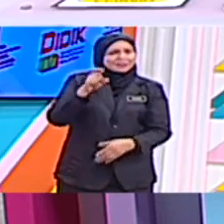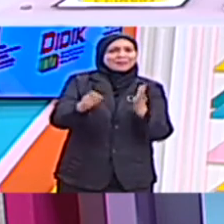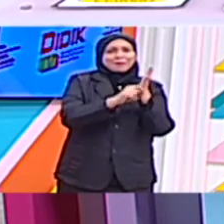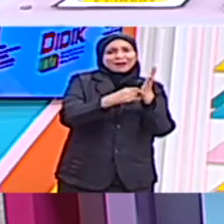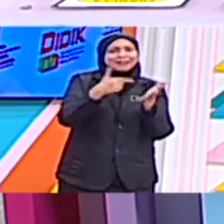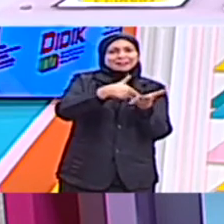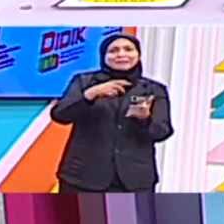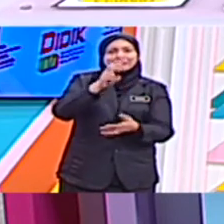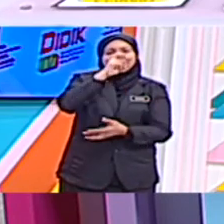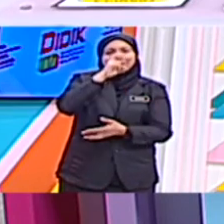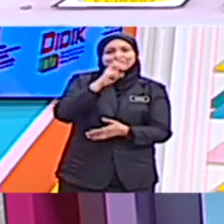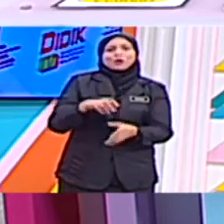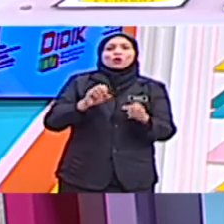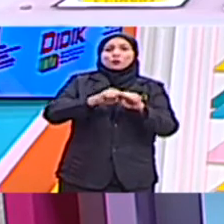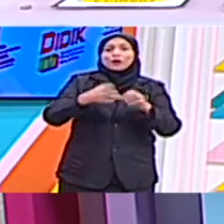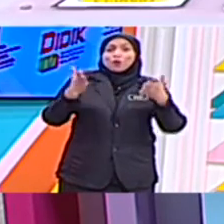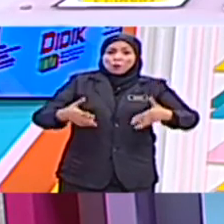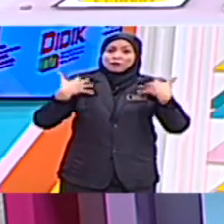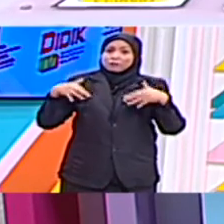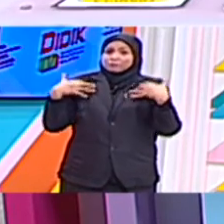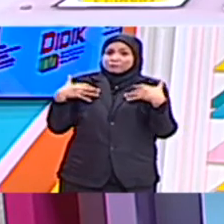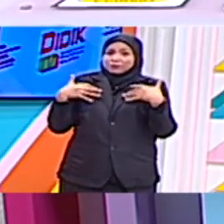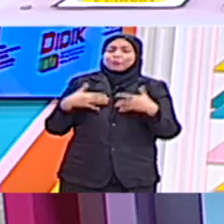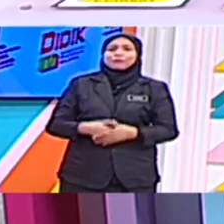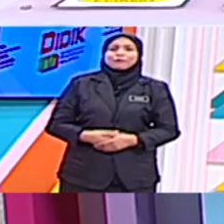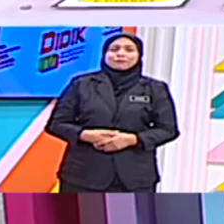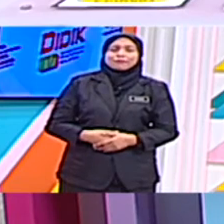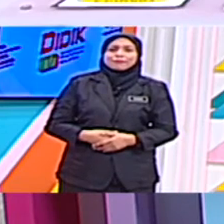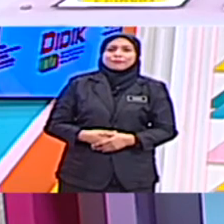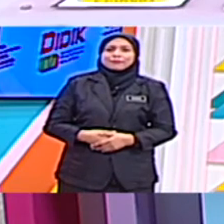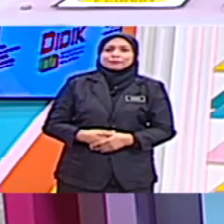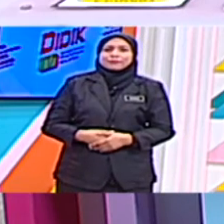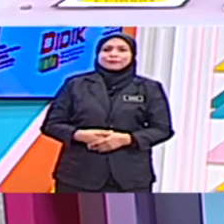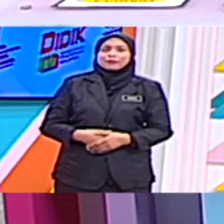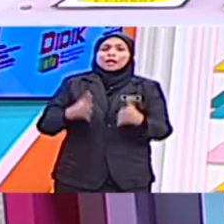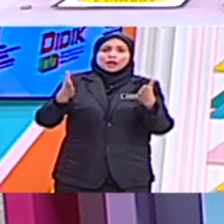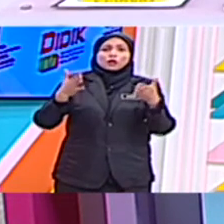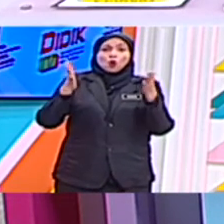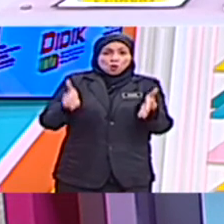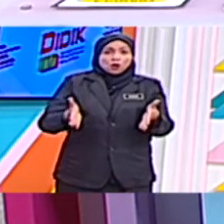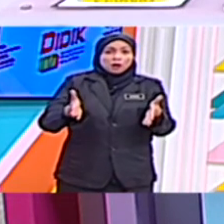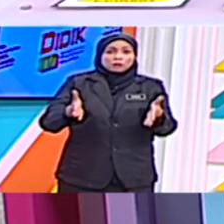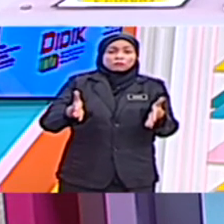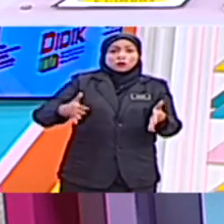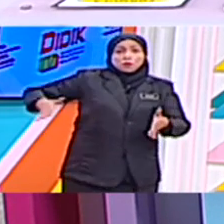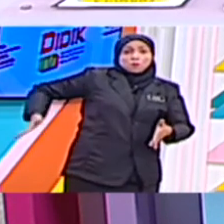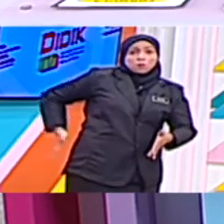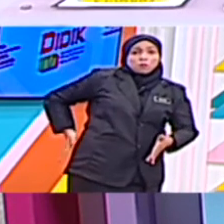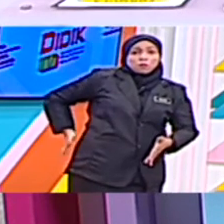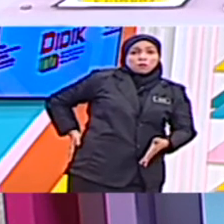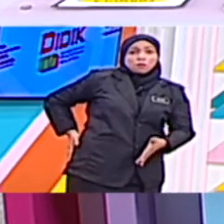garang lagi. Okey. Okay. Abrar. Cikgu nak Abrar tengok ni. Ada orang cuba nak pegang